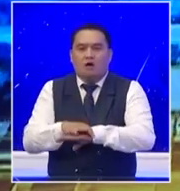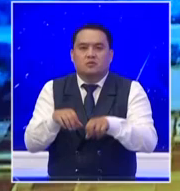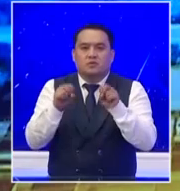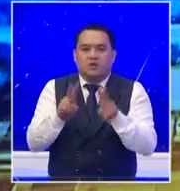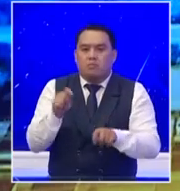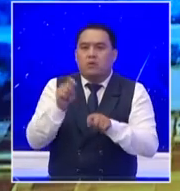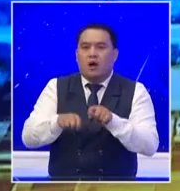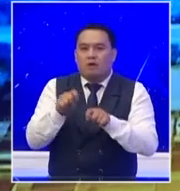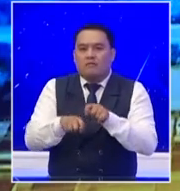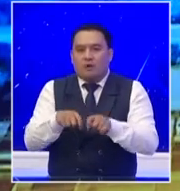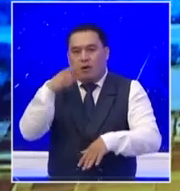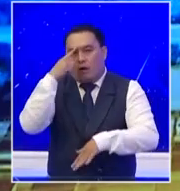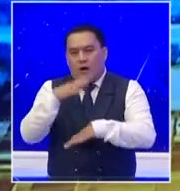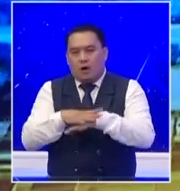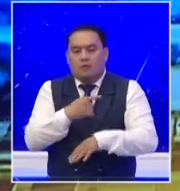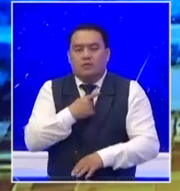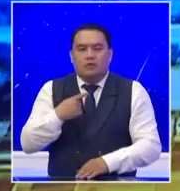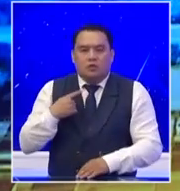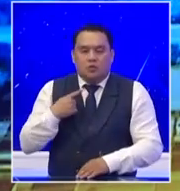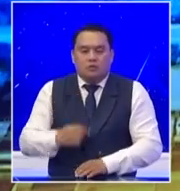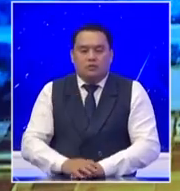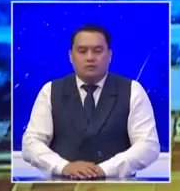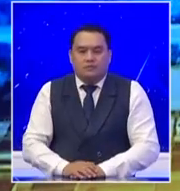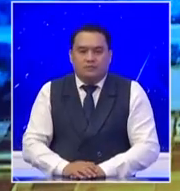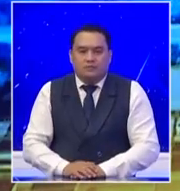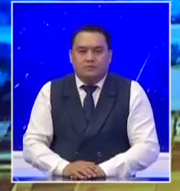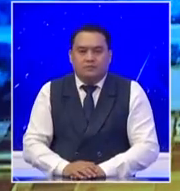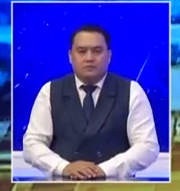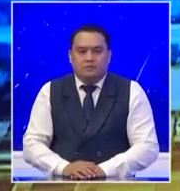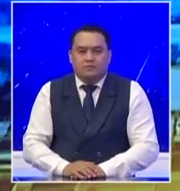рейда, который возглавил аким областного центра Галымжан Абдраимов.